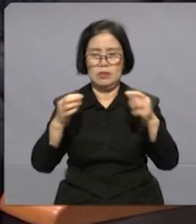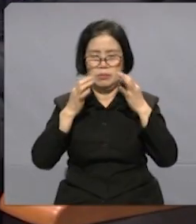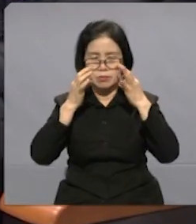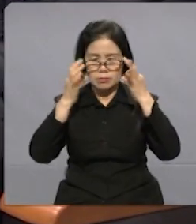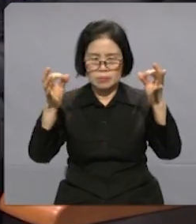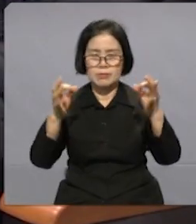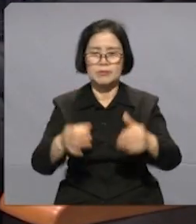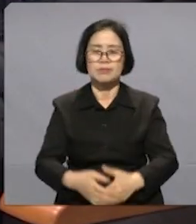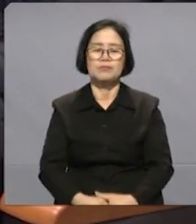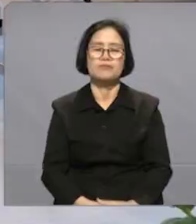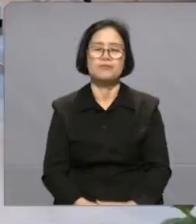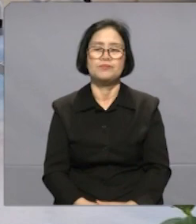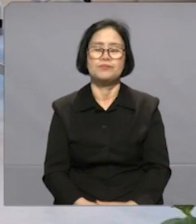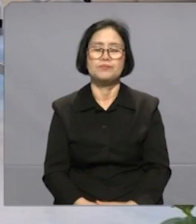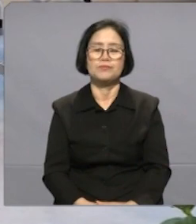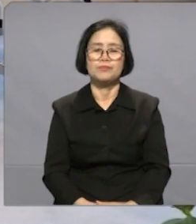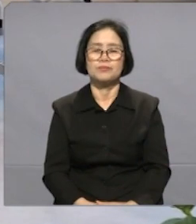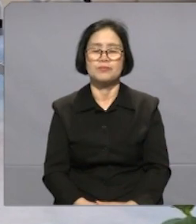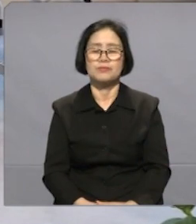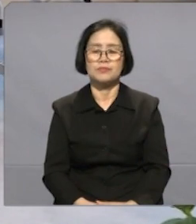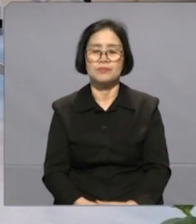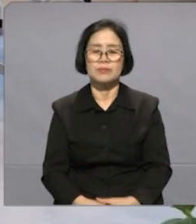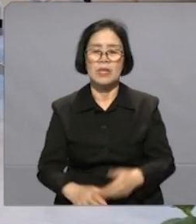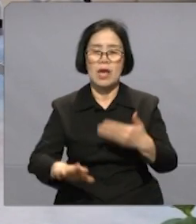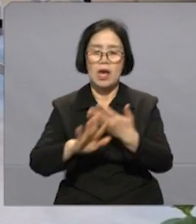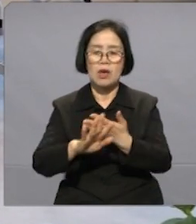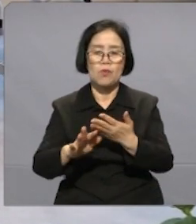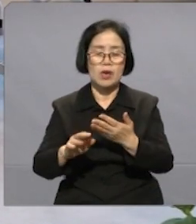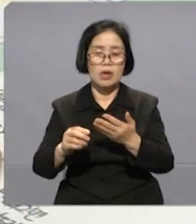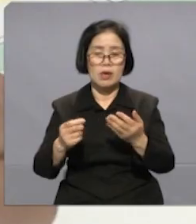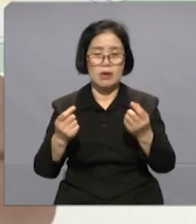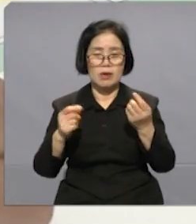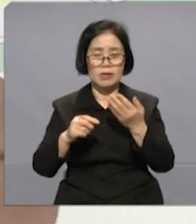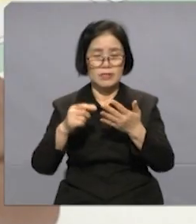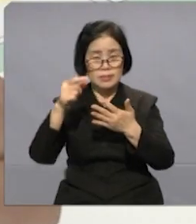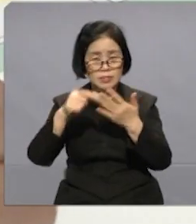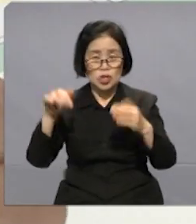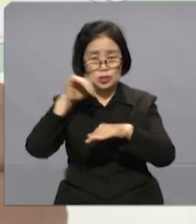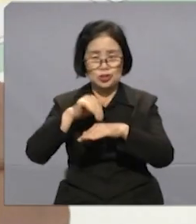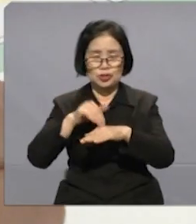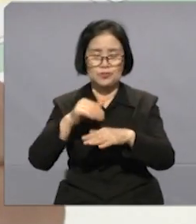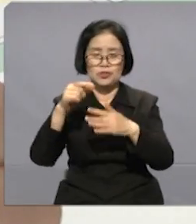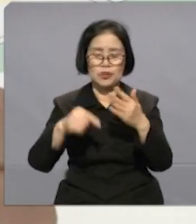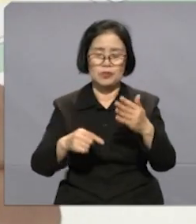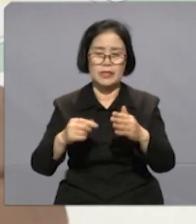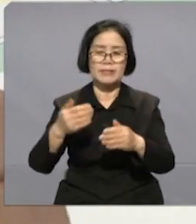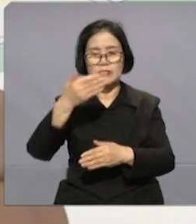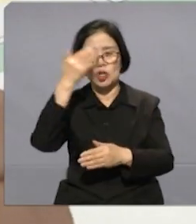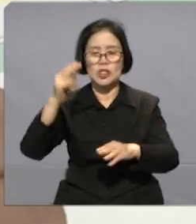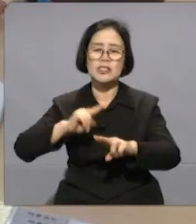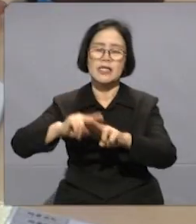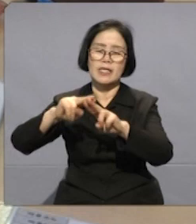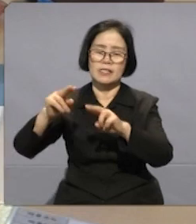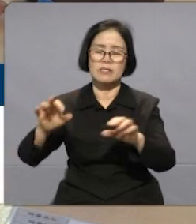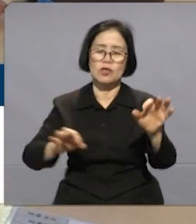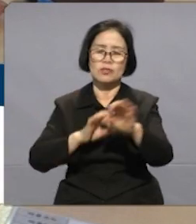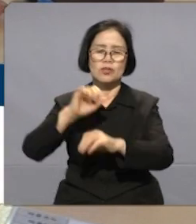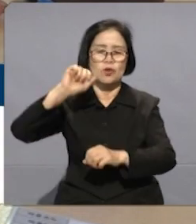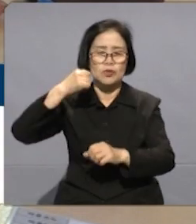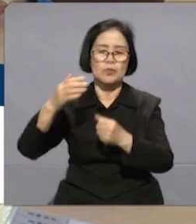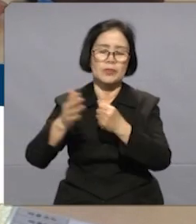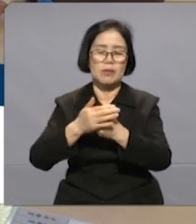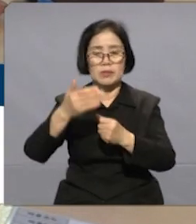있습니다. 대표적인 게 해외 연수 프로그램 청년 사다리입니다. 경제적 여건이